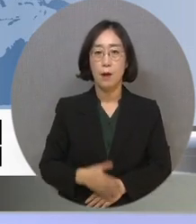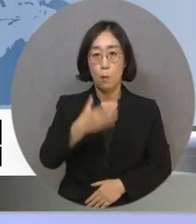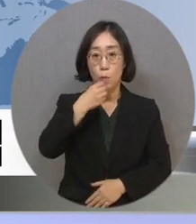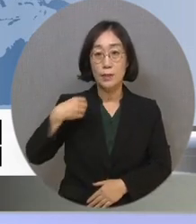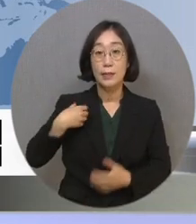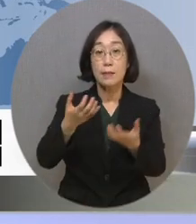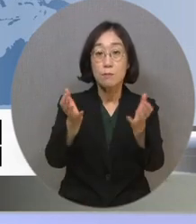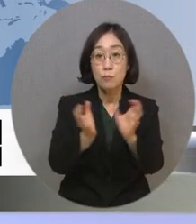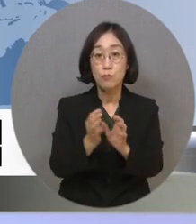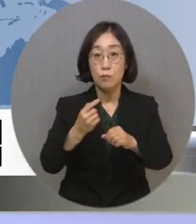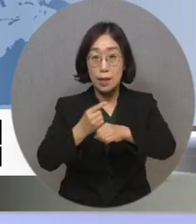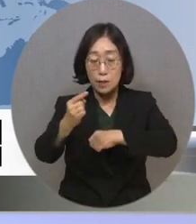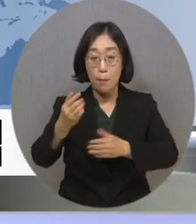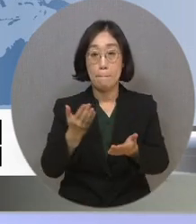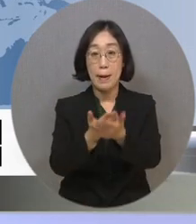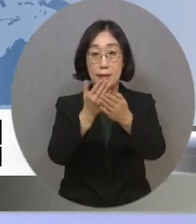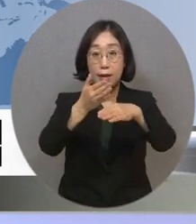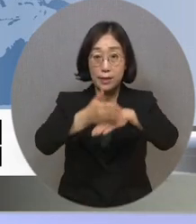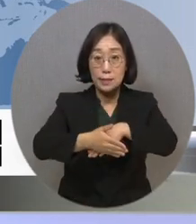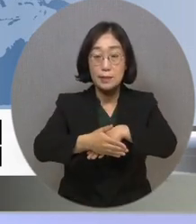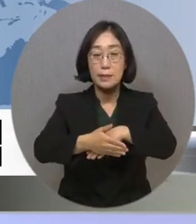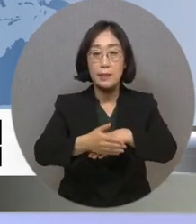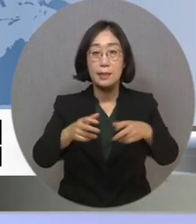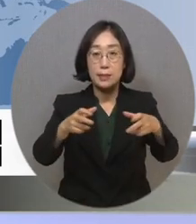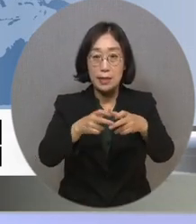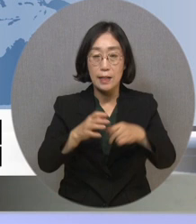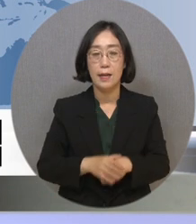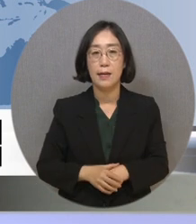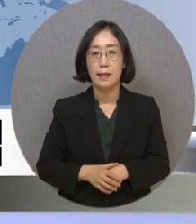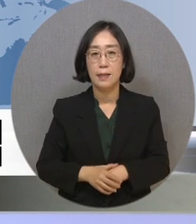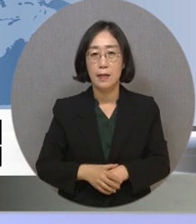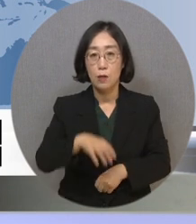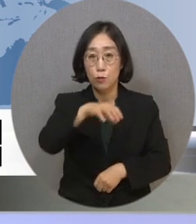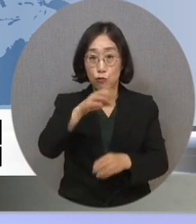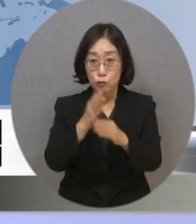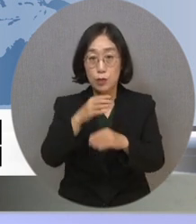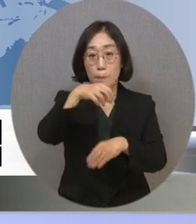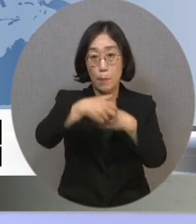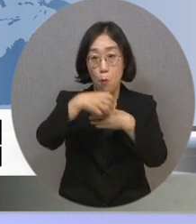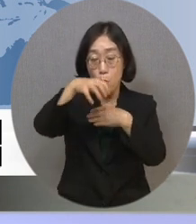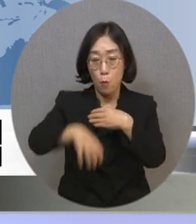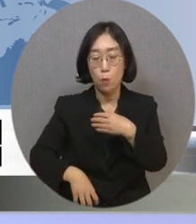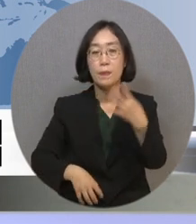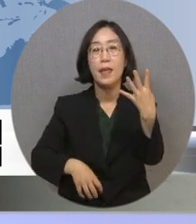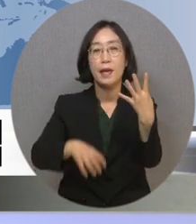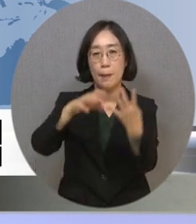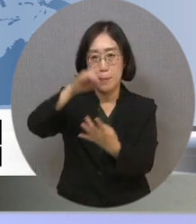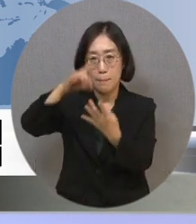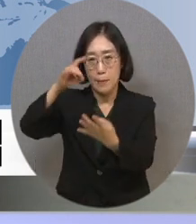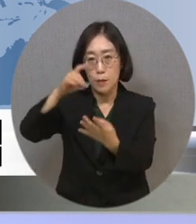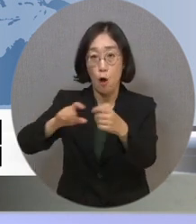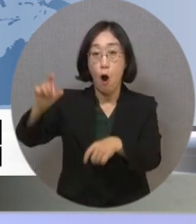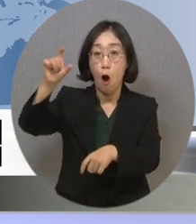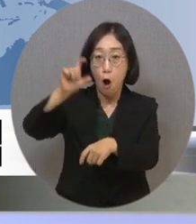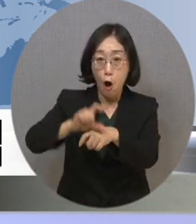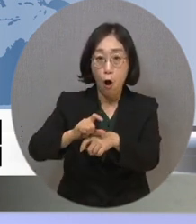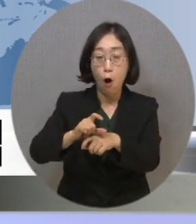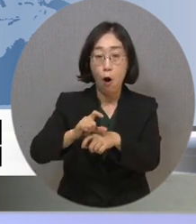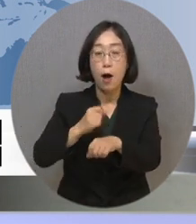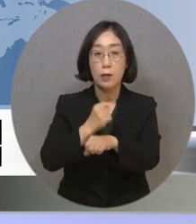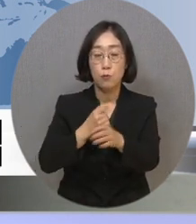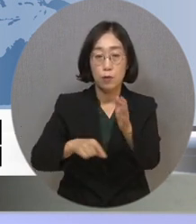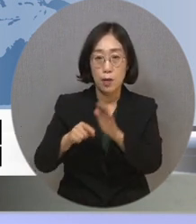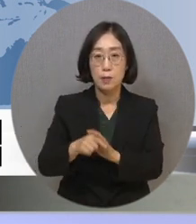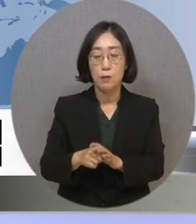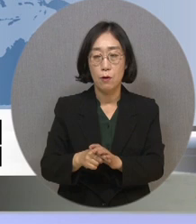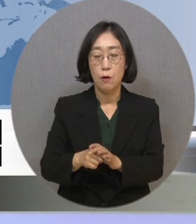보건복지부가 내년도 발달장애인 거점병원, 행동발달증진센터 4개소를 추가 지정하고자 사업에 참여할